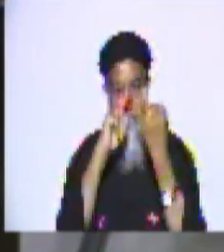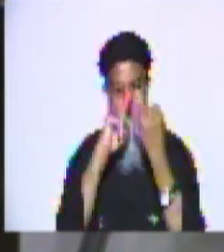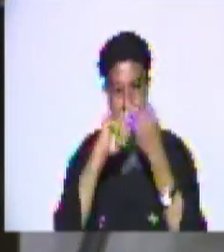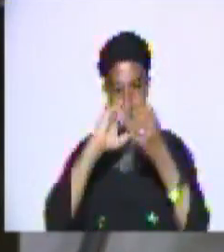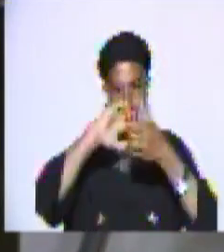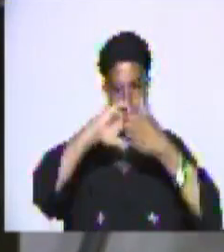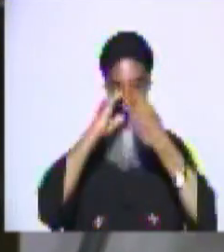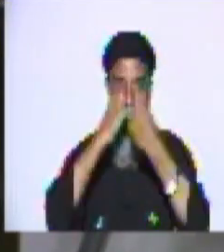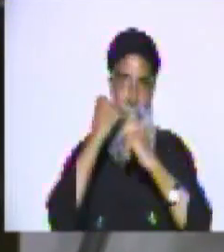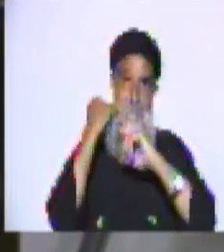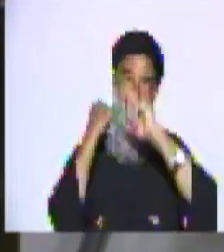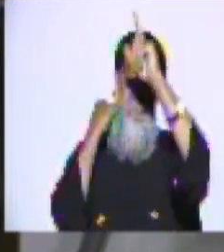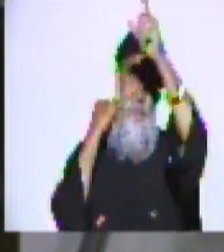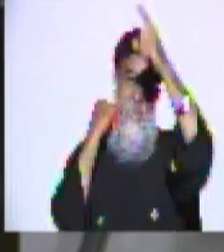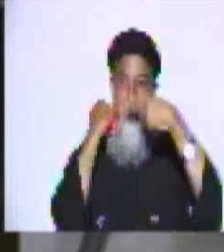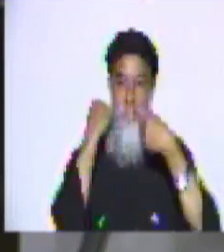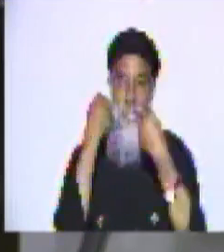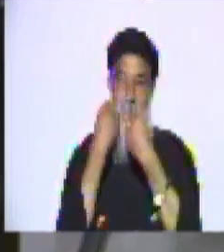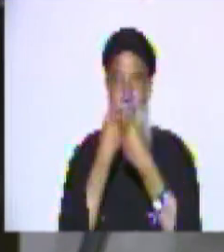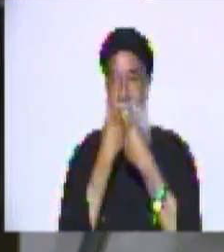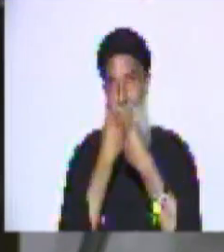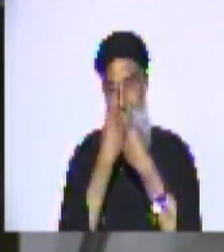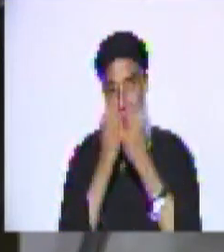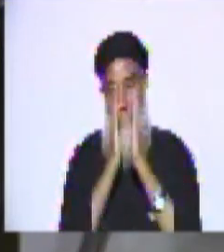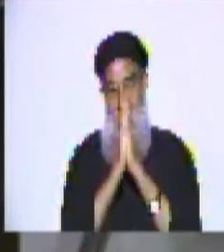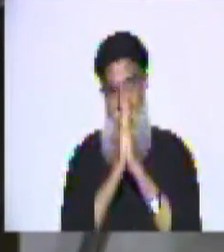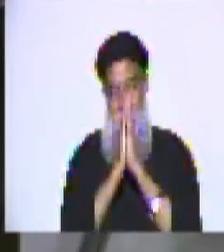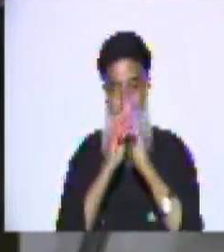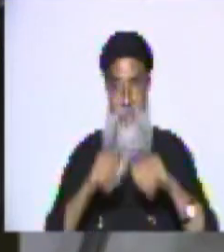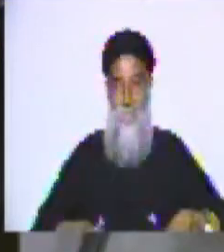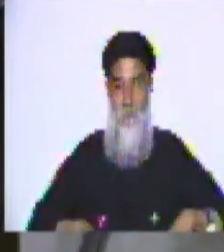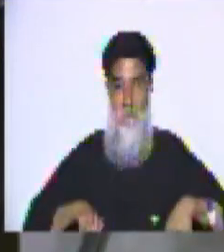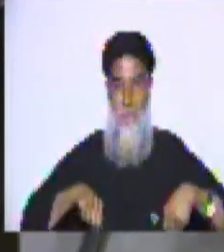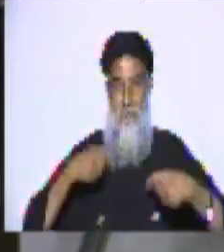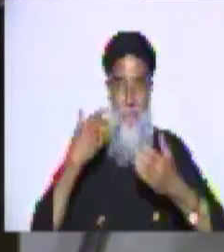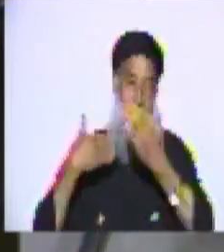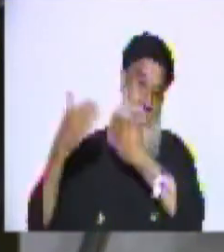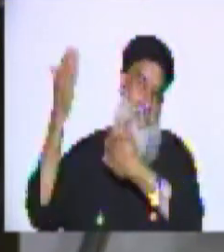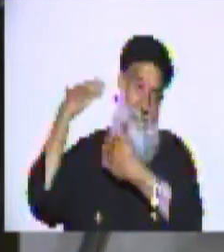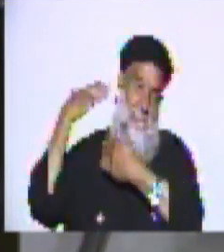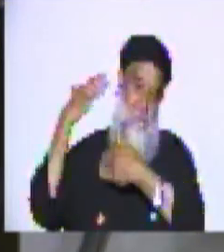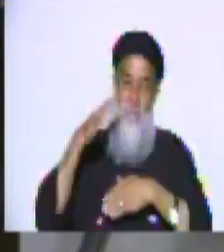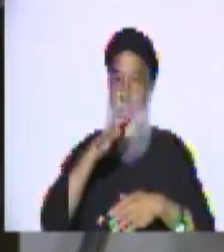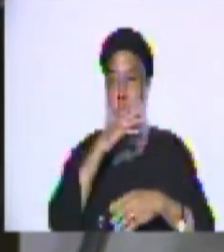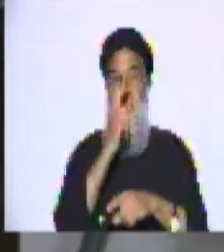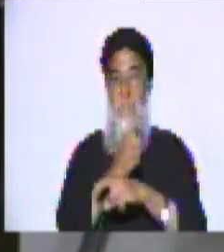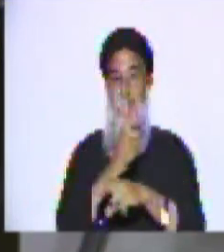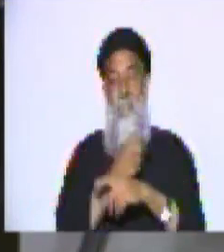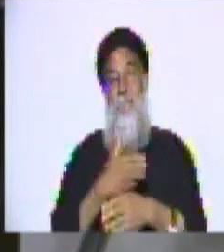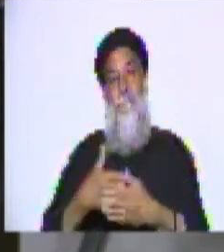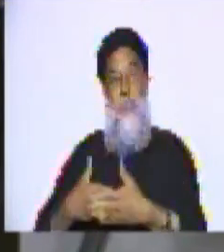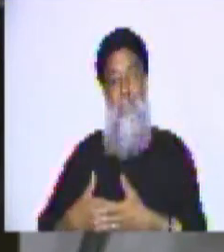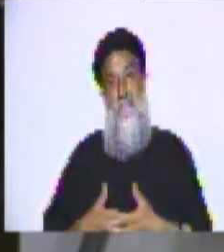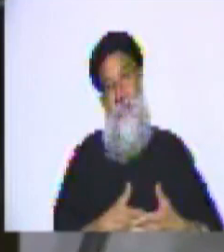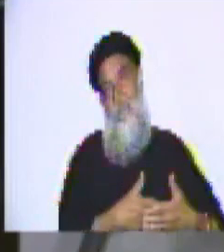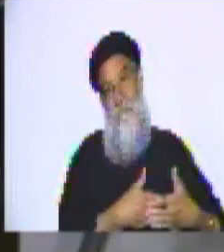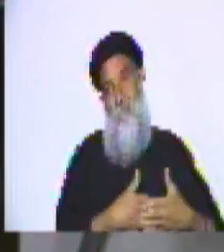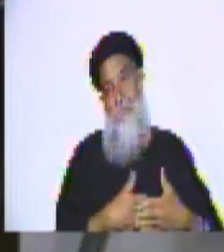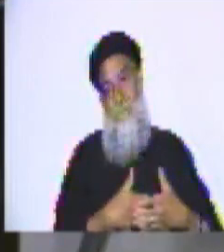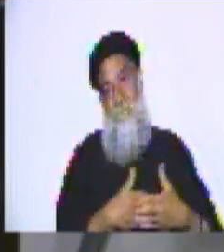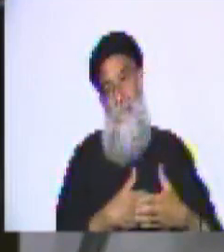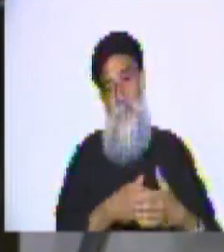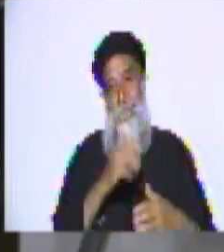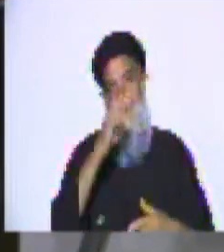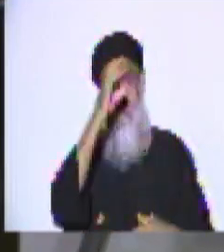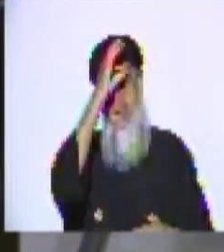صلة بالله كما عاش أبائنا الرسل والست العذراء، فهم الموديل